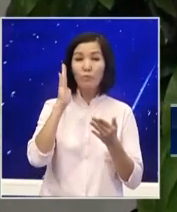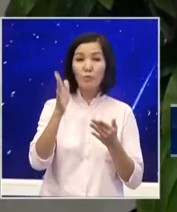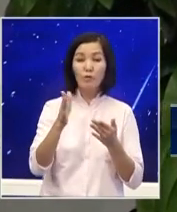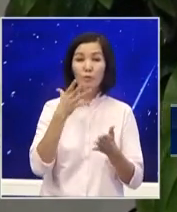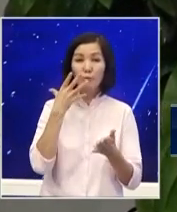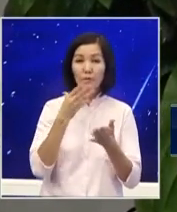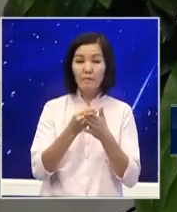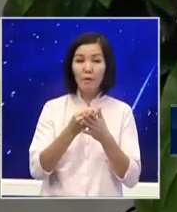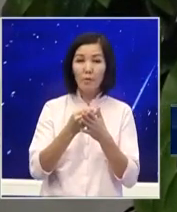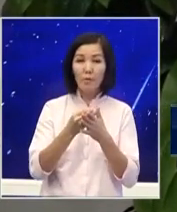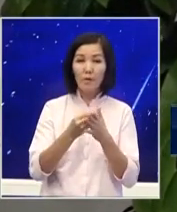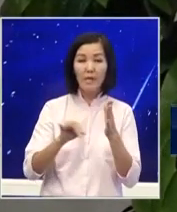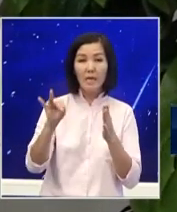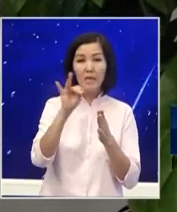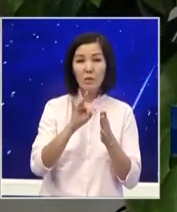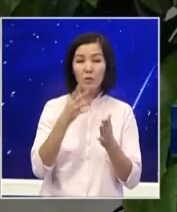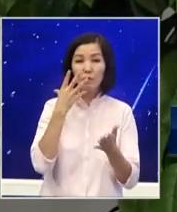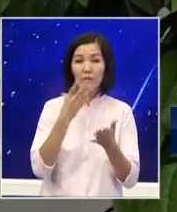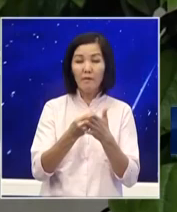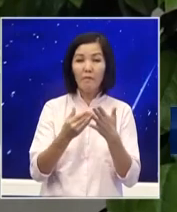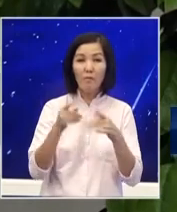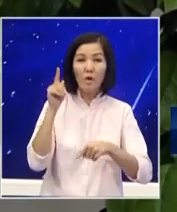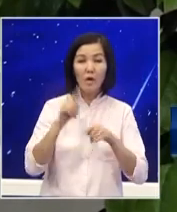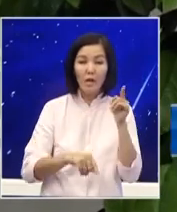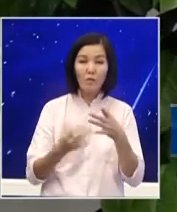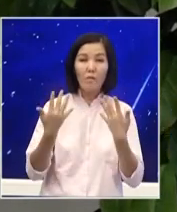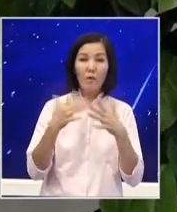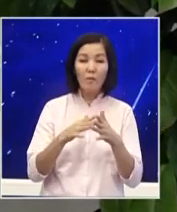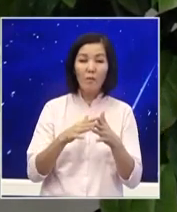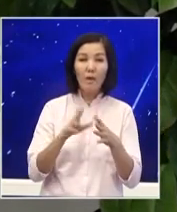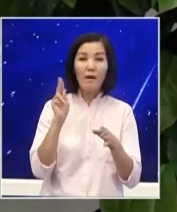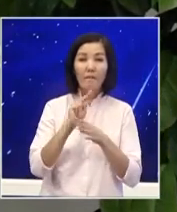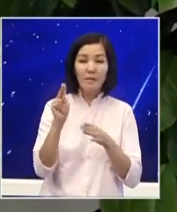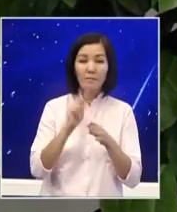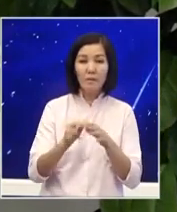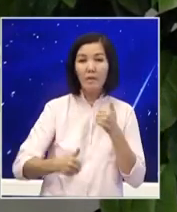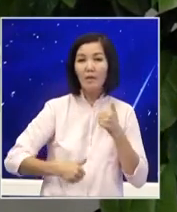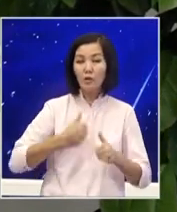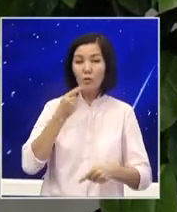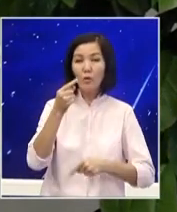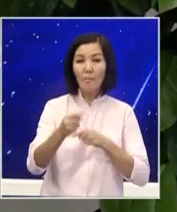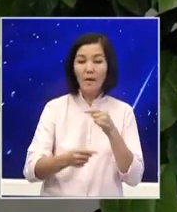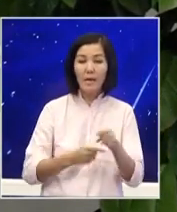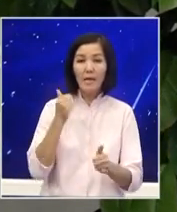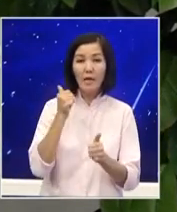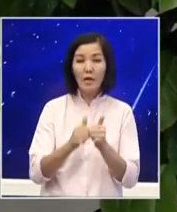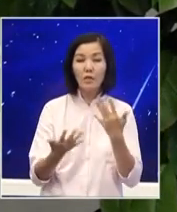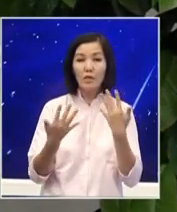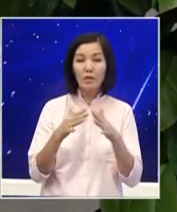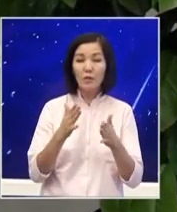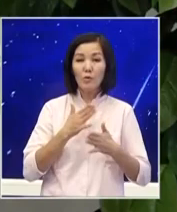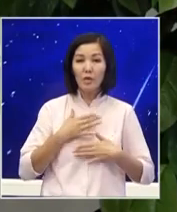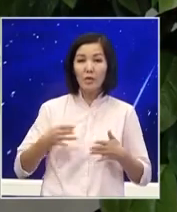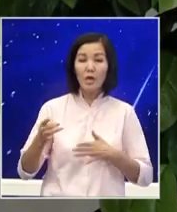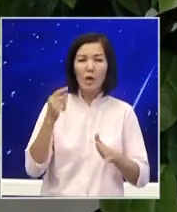происхождении но и об истории своего родного аула только так мы сможем воспитать достойное поколение ведь каждое село нашей страны